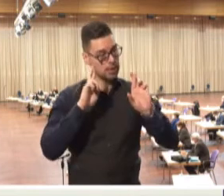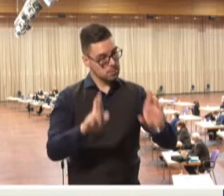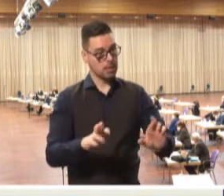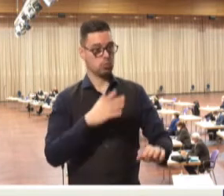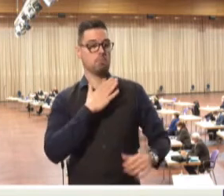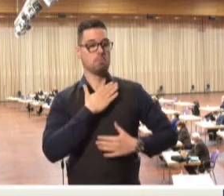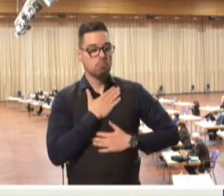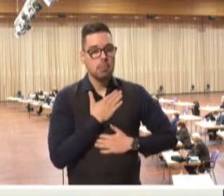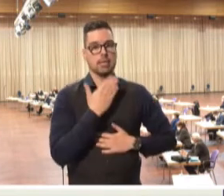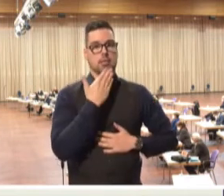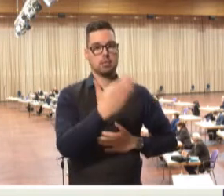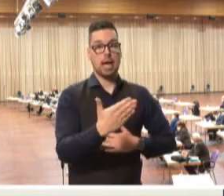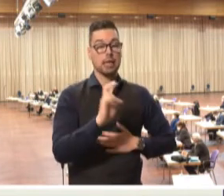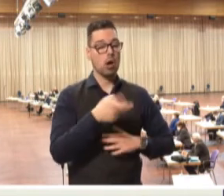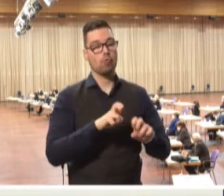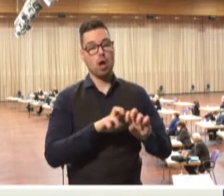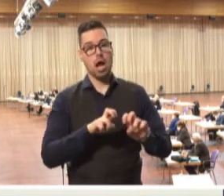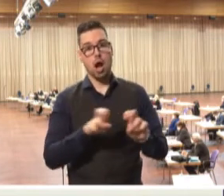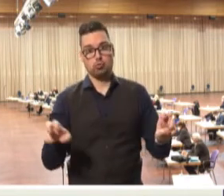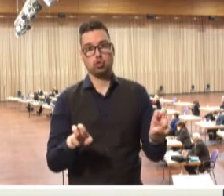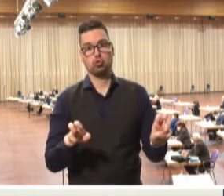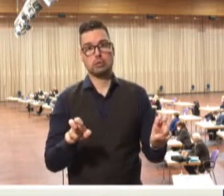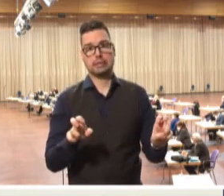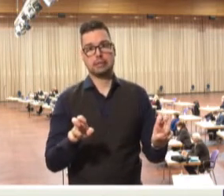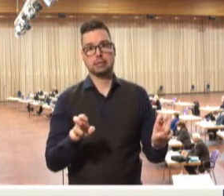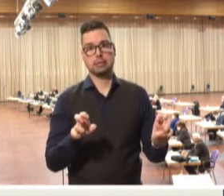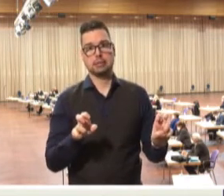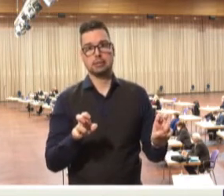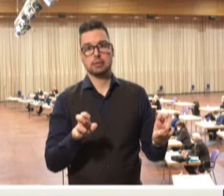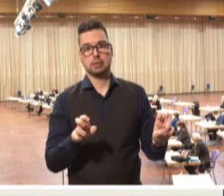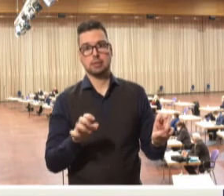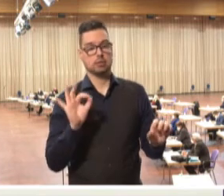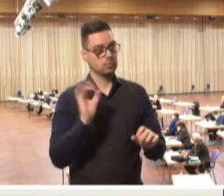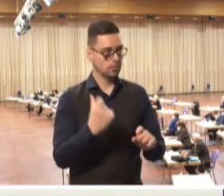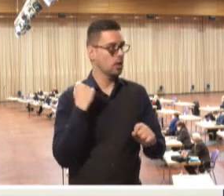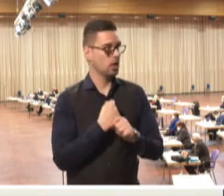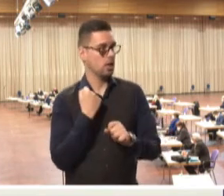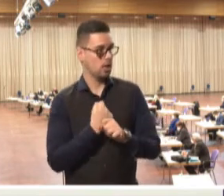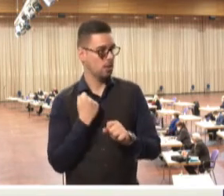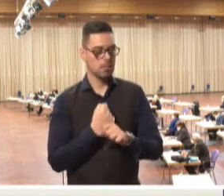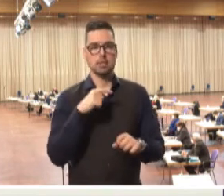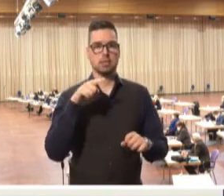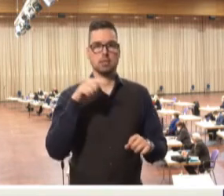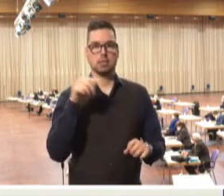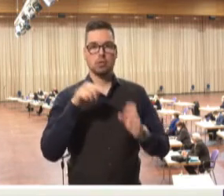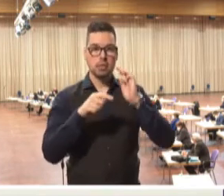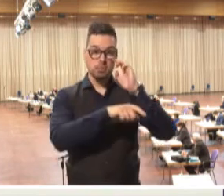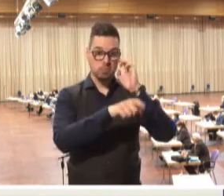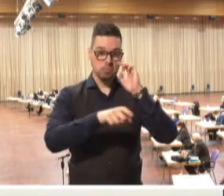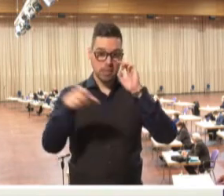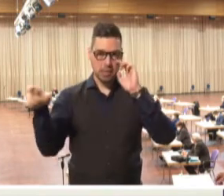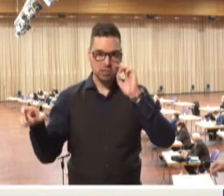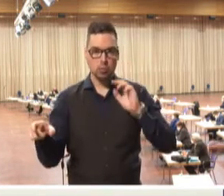Dank, den kann ich auch für den Ausschuss aussprechen an dieser Stelle, für die Arbeit, die dort entsprechend diese Personen in